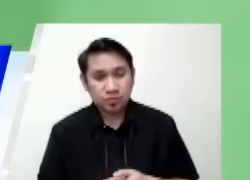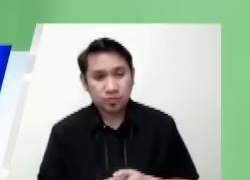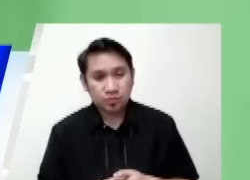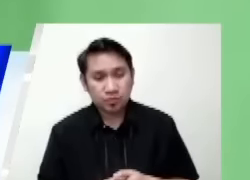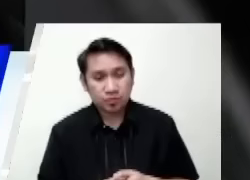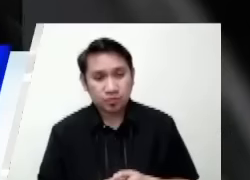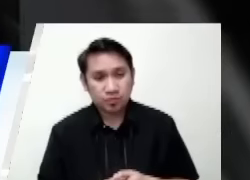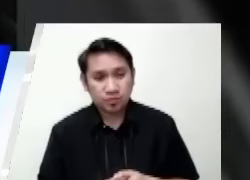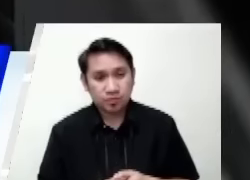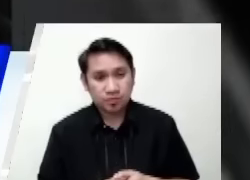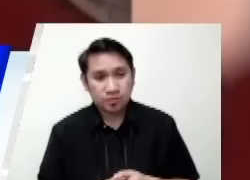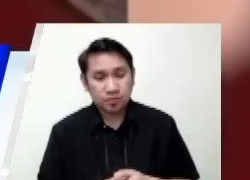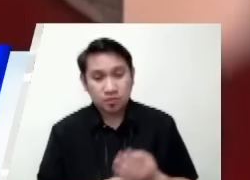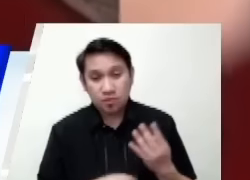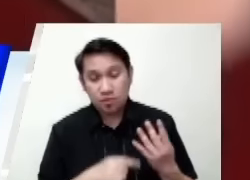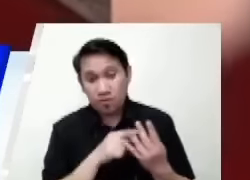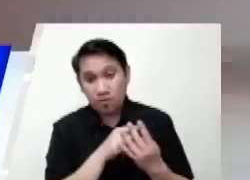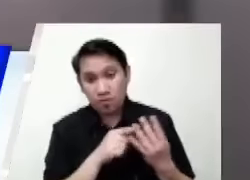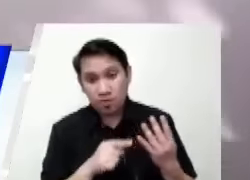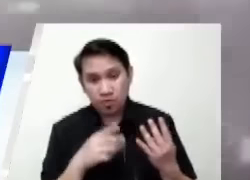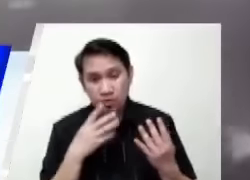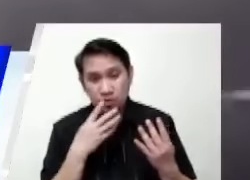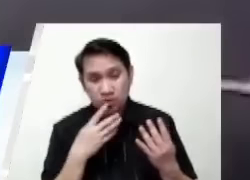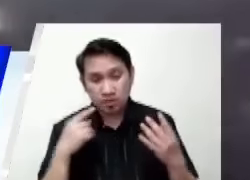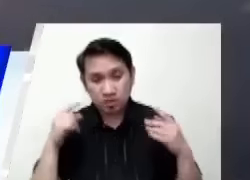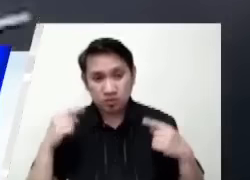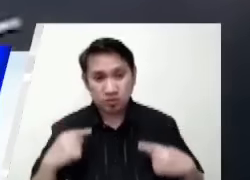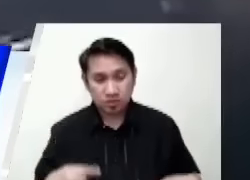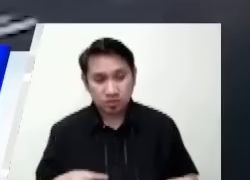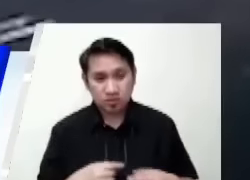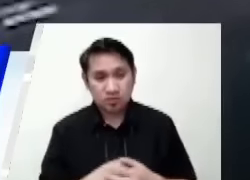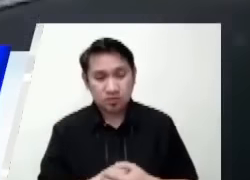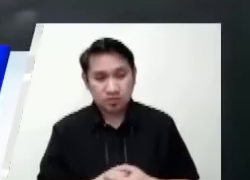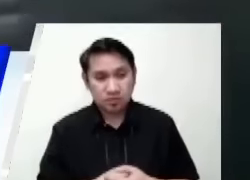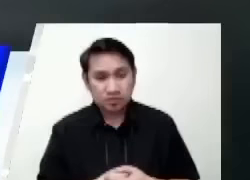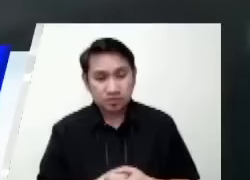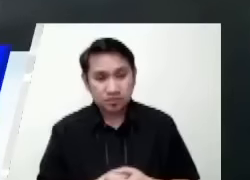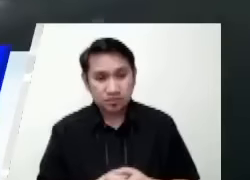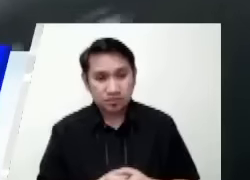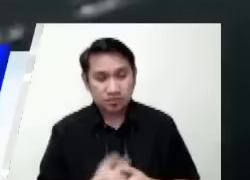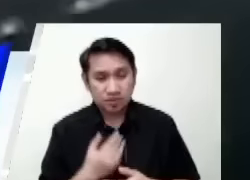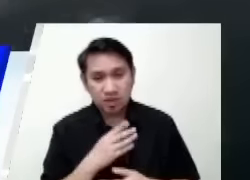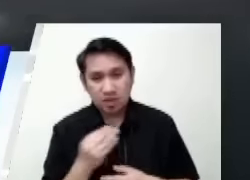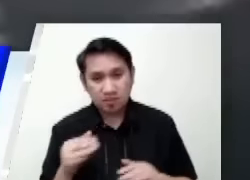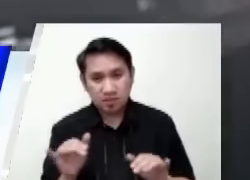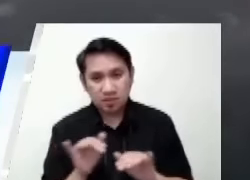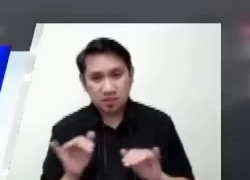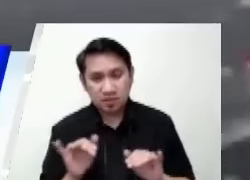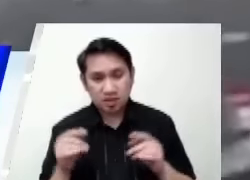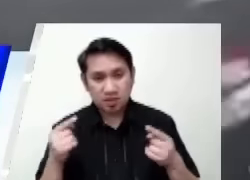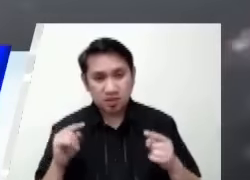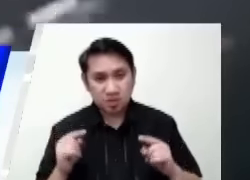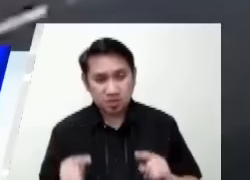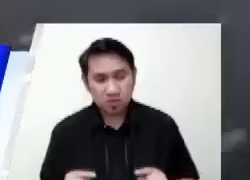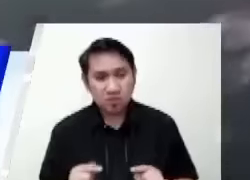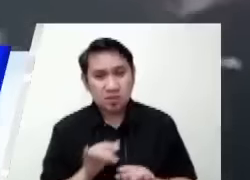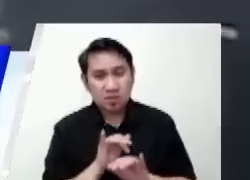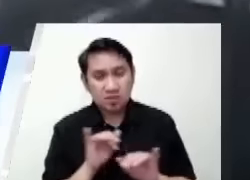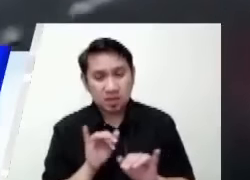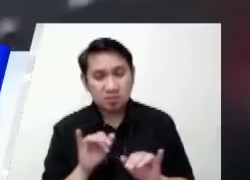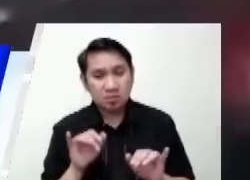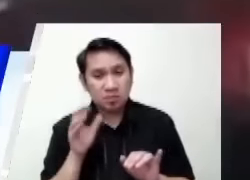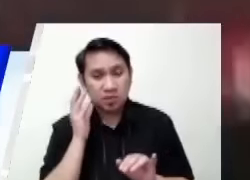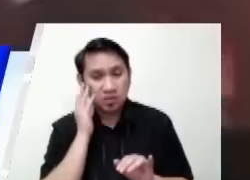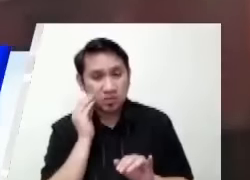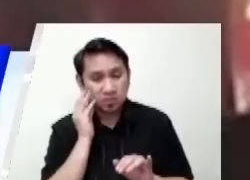Apat na sakay nito ang nasugatan. May mga nasugatan din nang muling dumanas ng pangwa-water cannon ng Unaiza